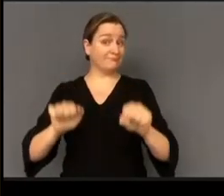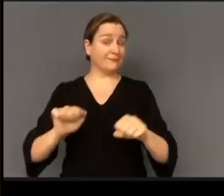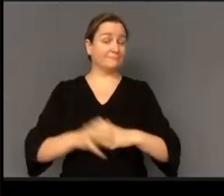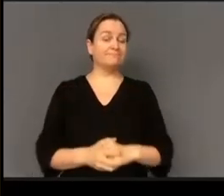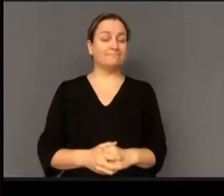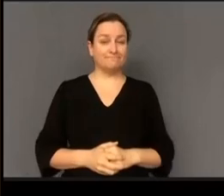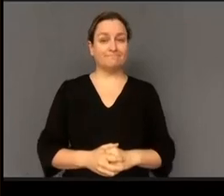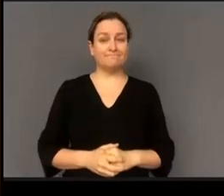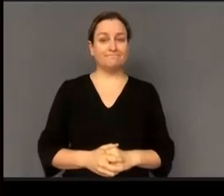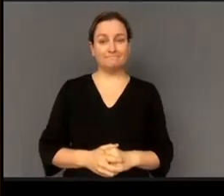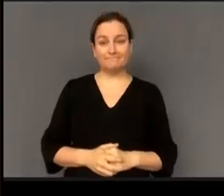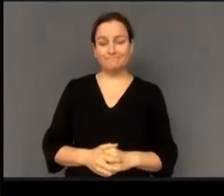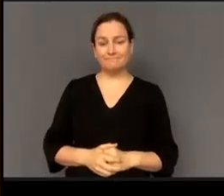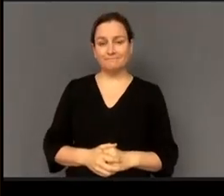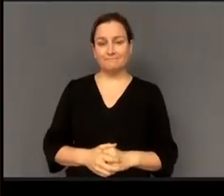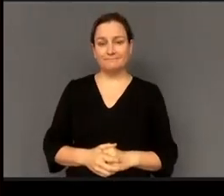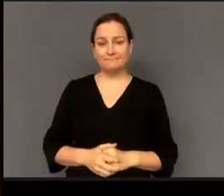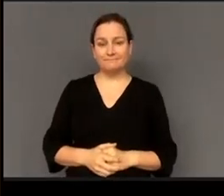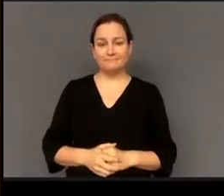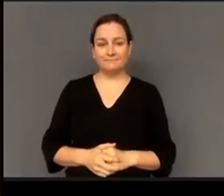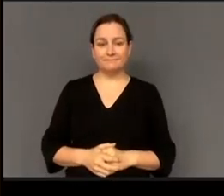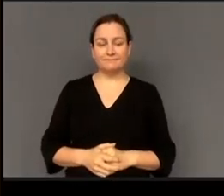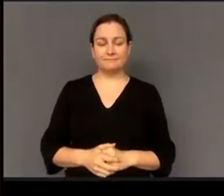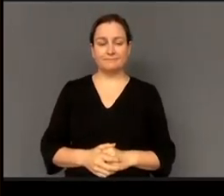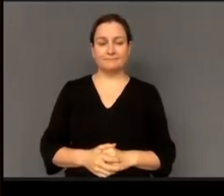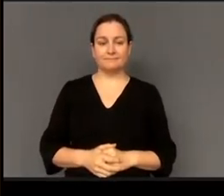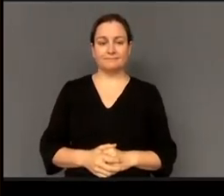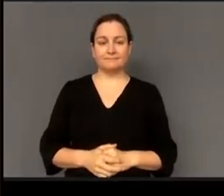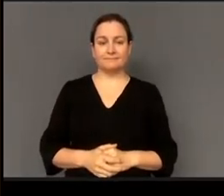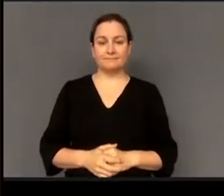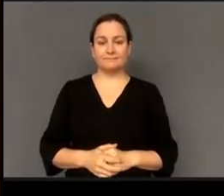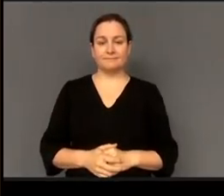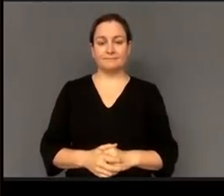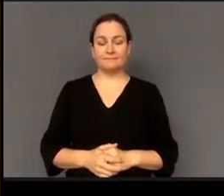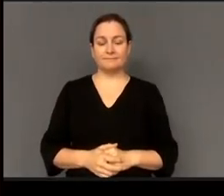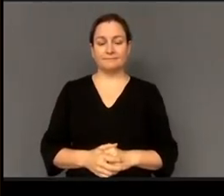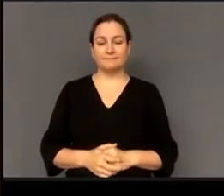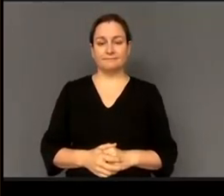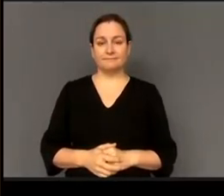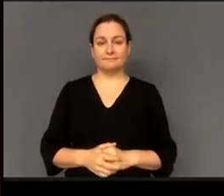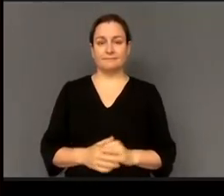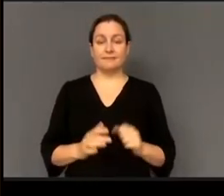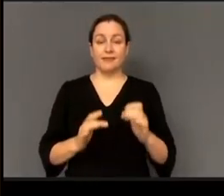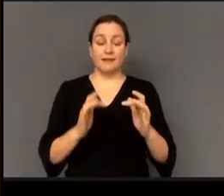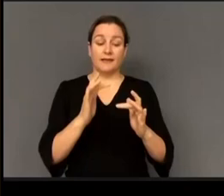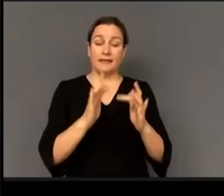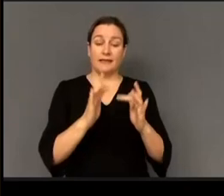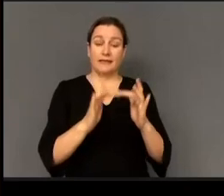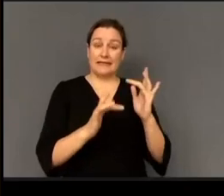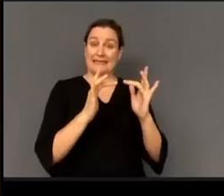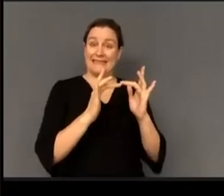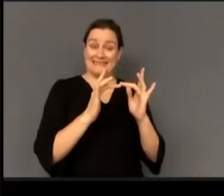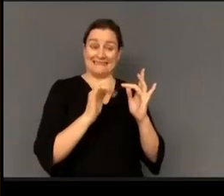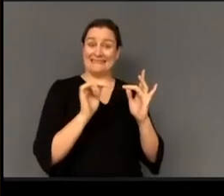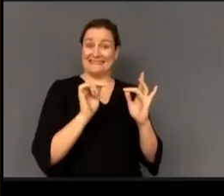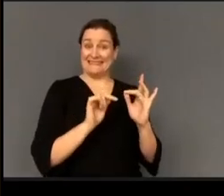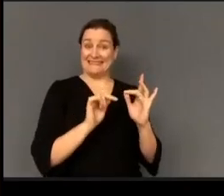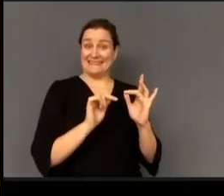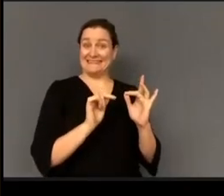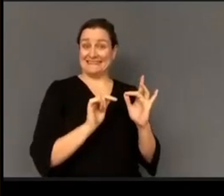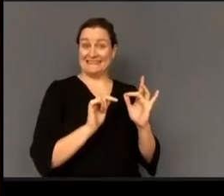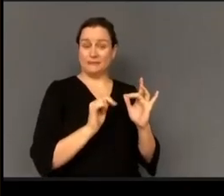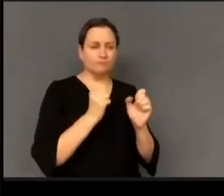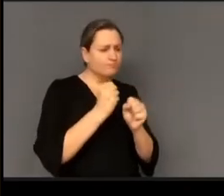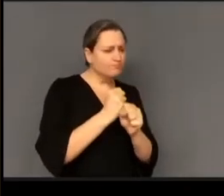偽情報を含む違法有害情報の拡散えサイバー攻撃